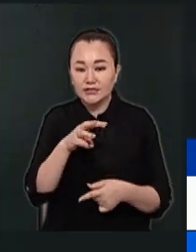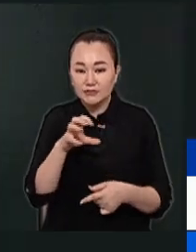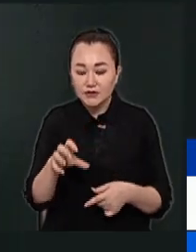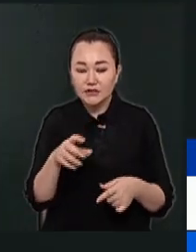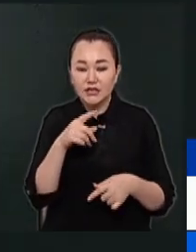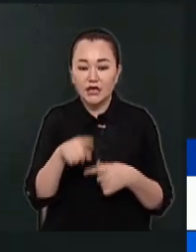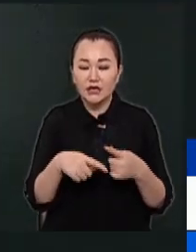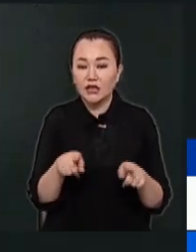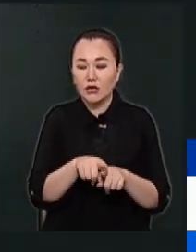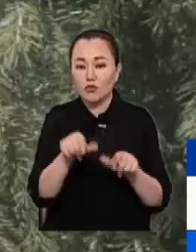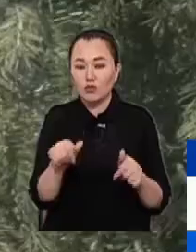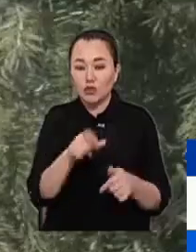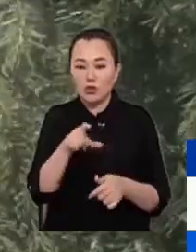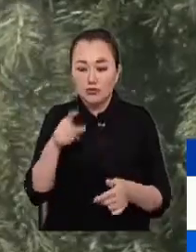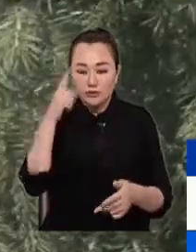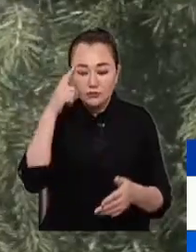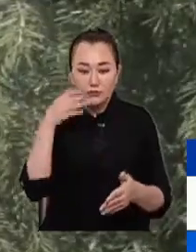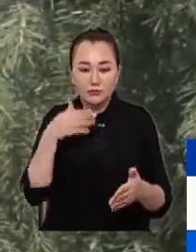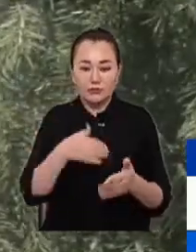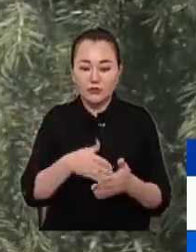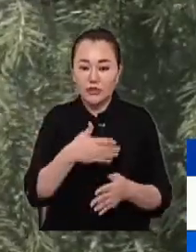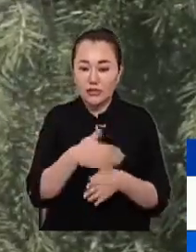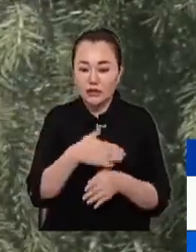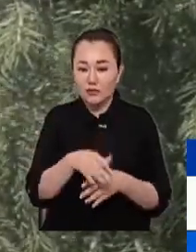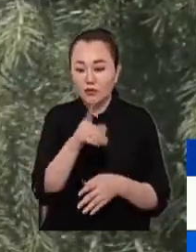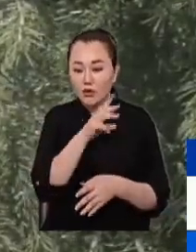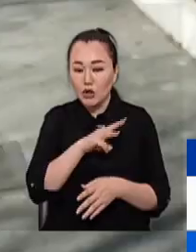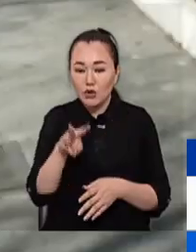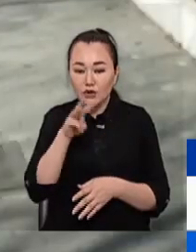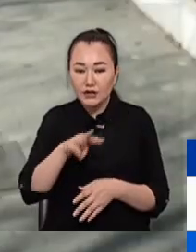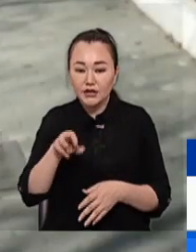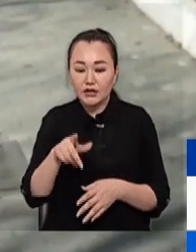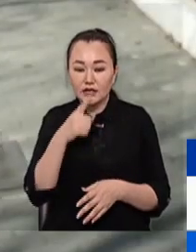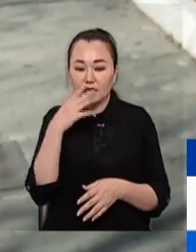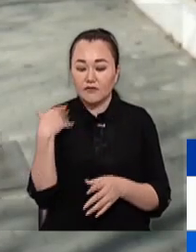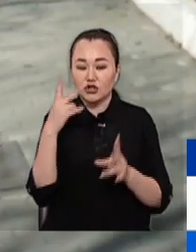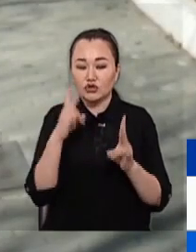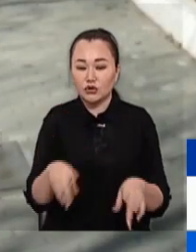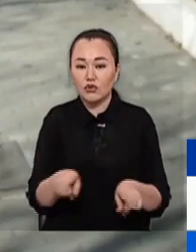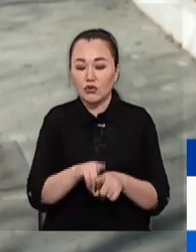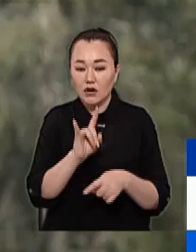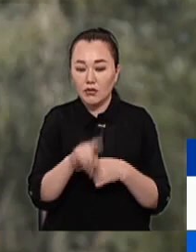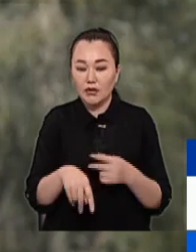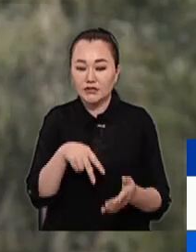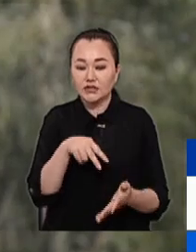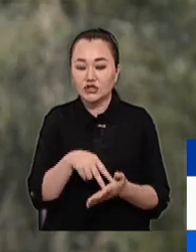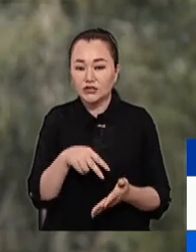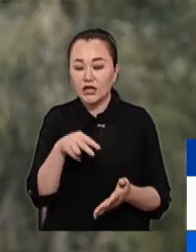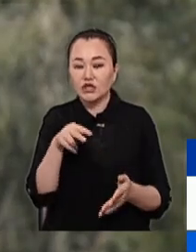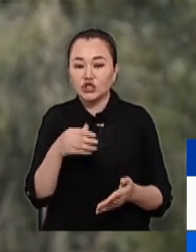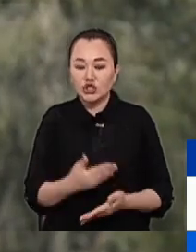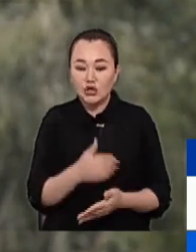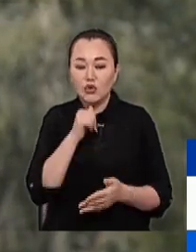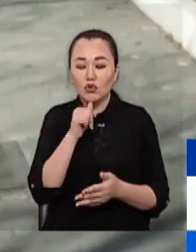таким образом загоняют людей в кредитную кабалу на 1 000 000 тенге. Недавно жертвой такого обмана стал и житель Кокшетау